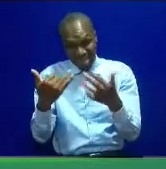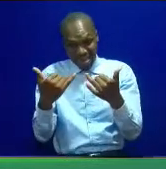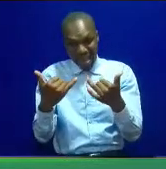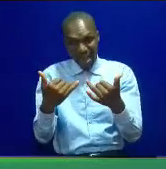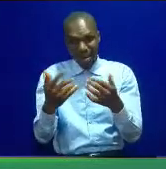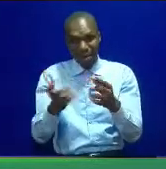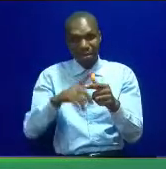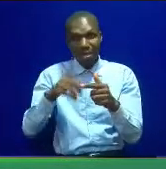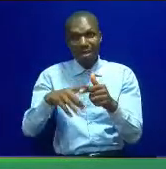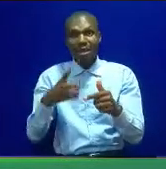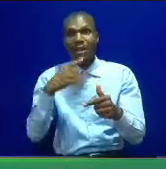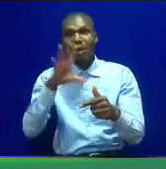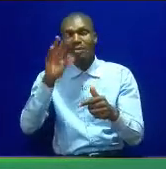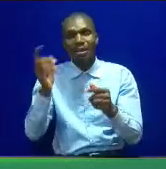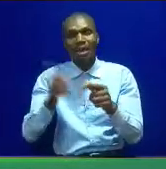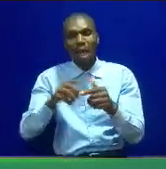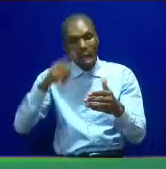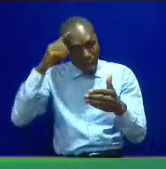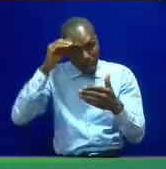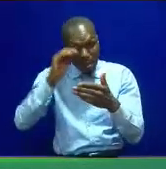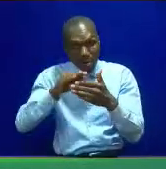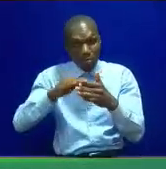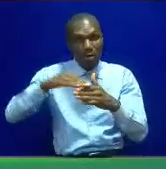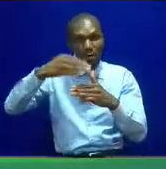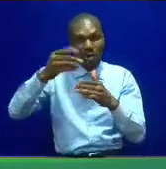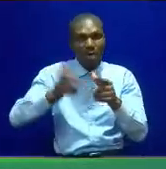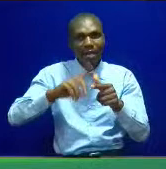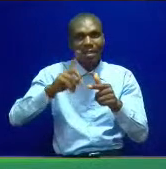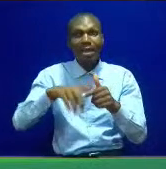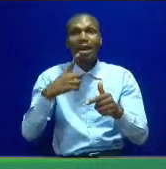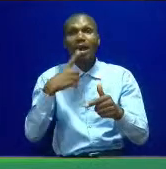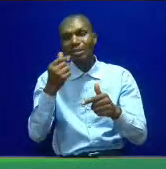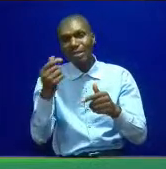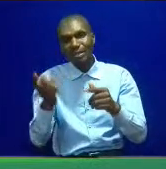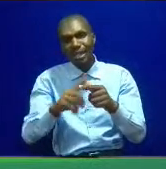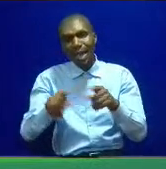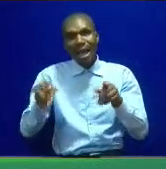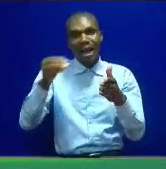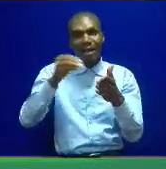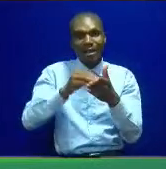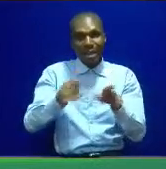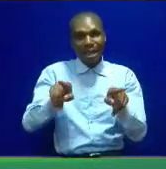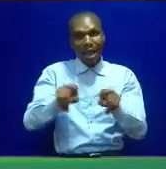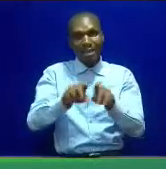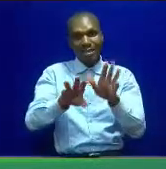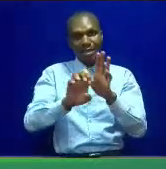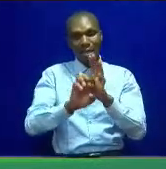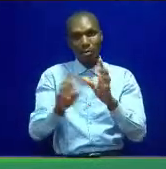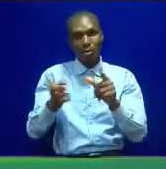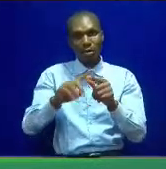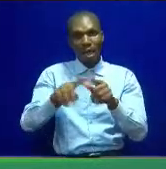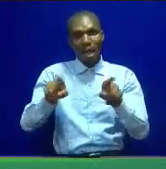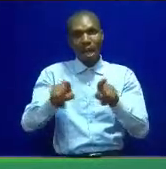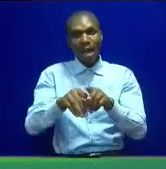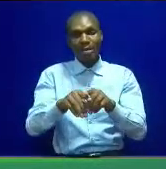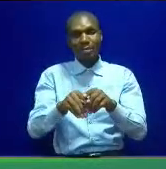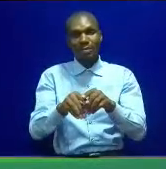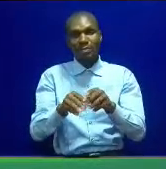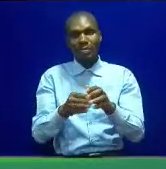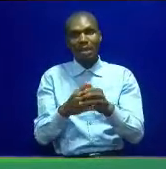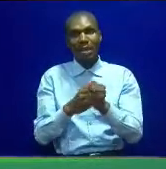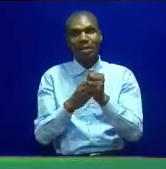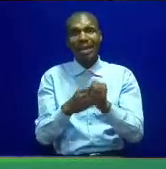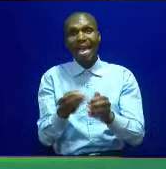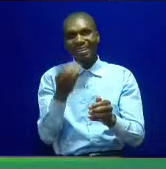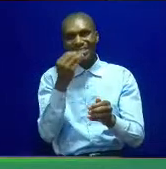ikabi yakire 150 na ndu ege ndenga go tibocio ngo babire emia na bo ibo na bono to ligere tino bo gambio bo ige ndagira yacha